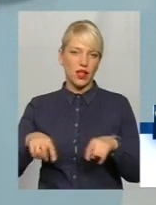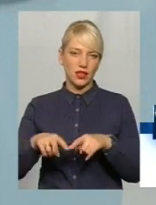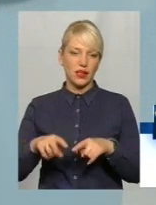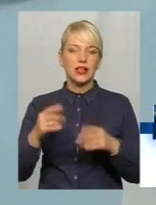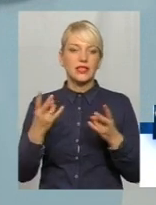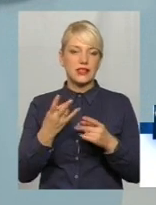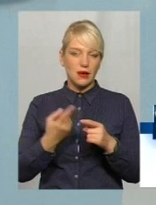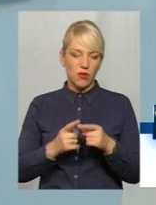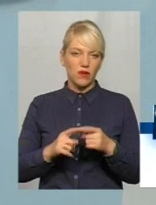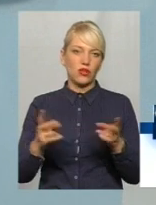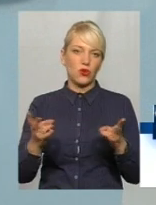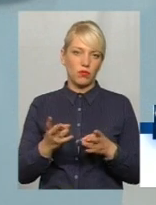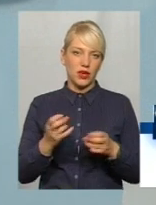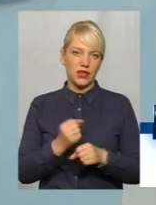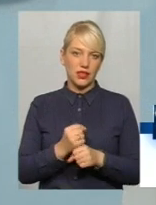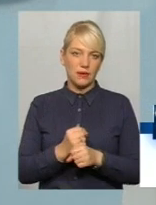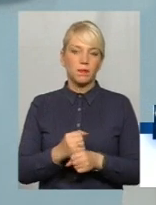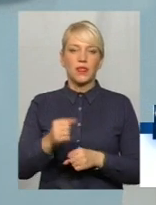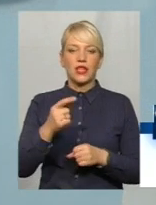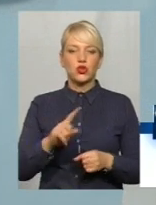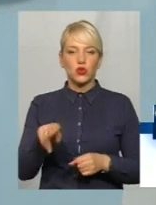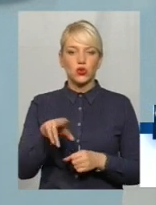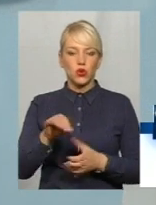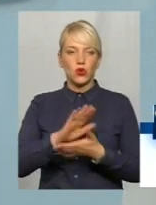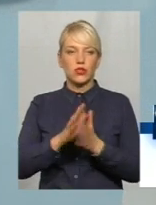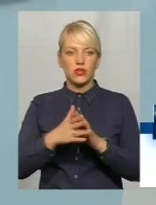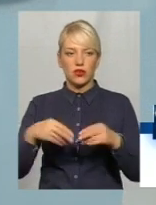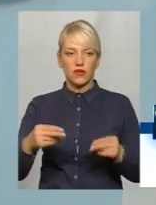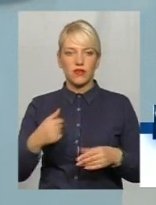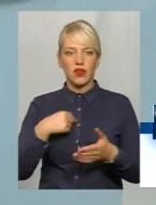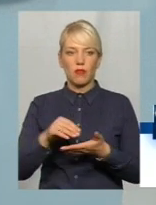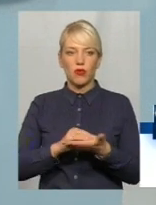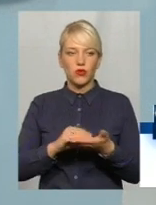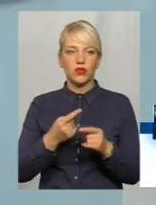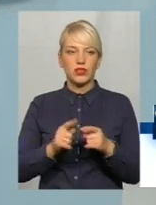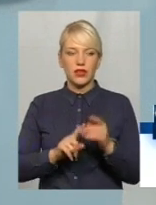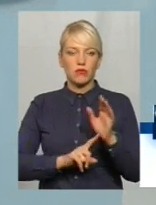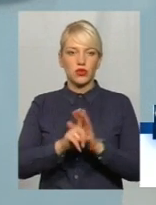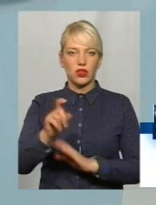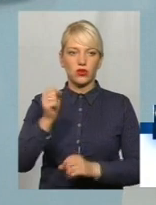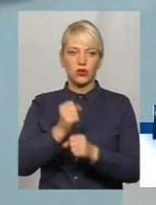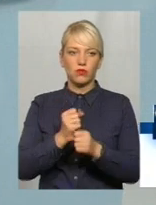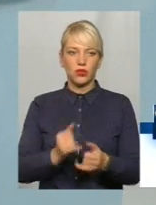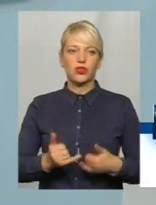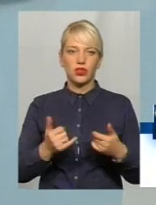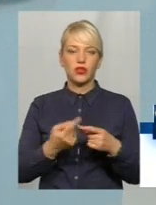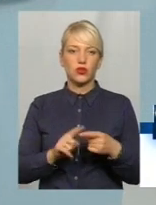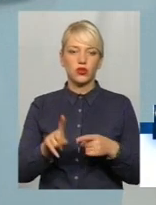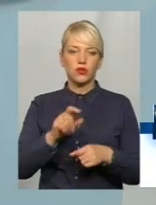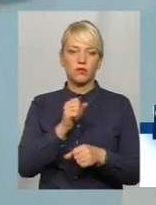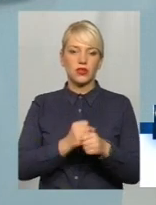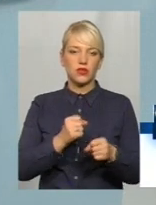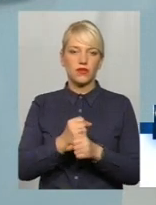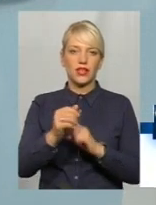потрібно робити. Ну і стосовно укладання договорів, я таки повторюся, що це початок роботи. Для того, щоб працювала